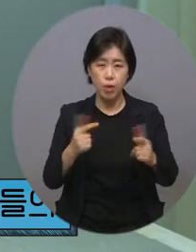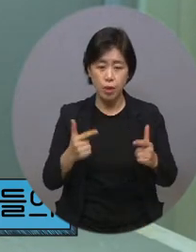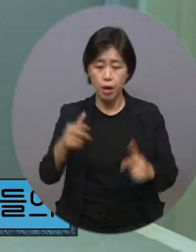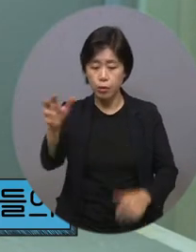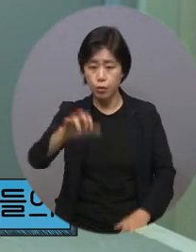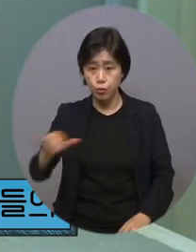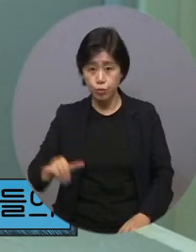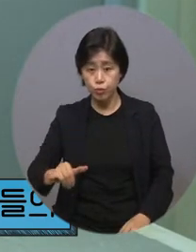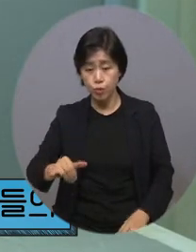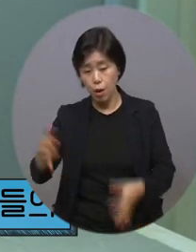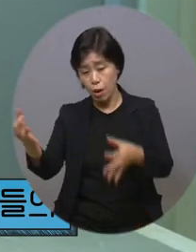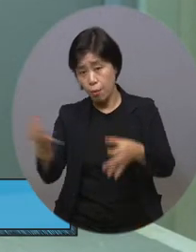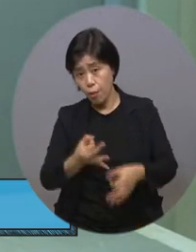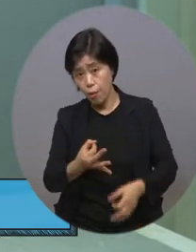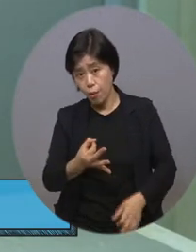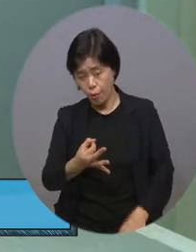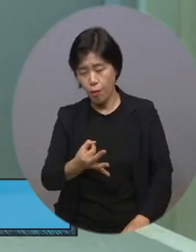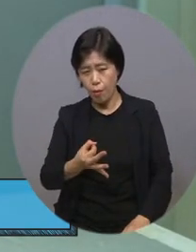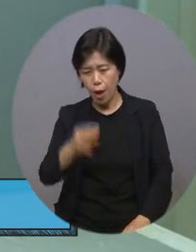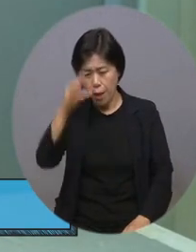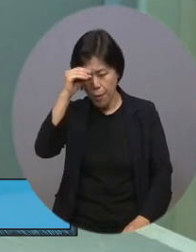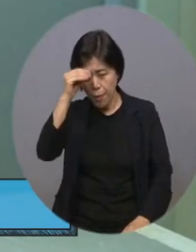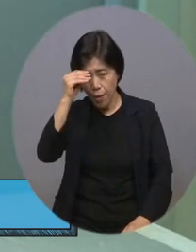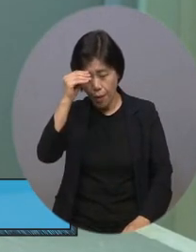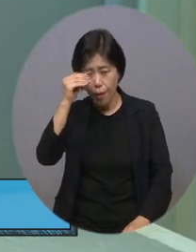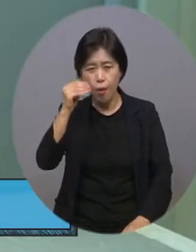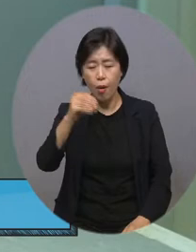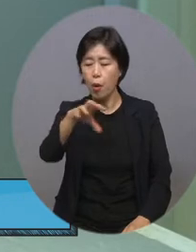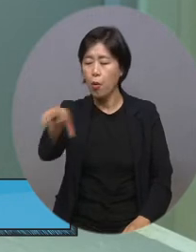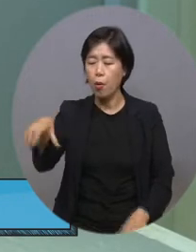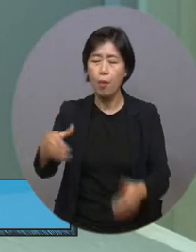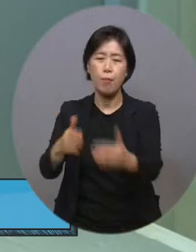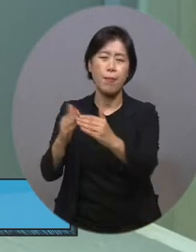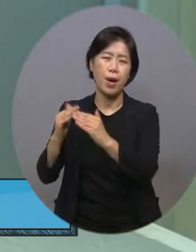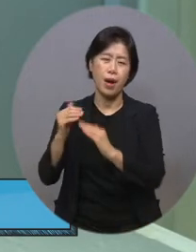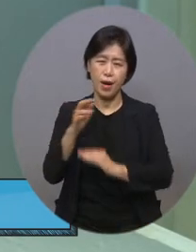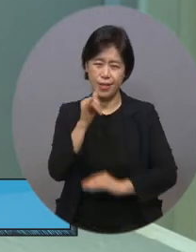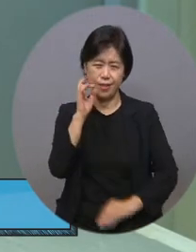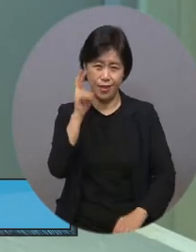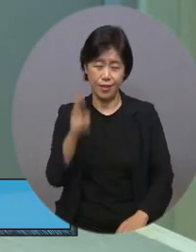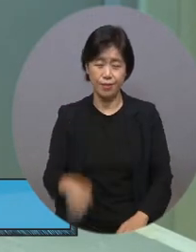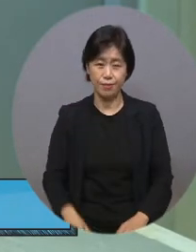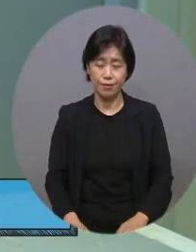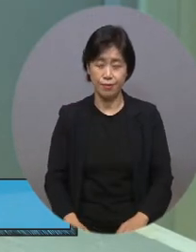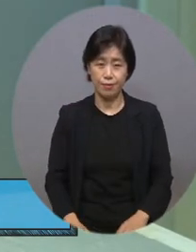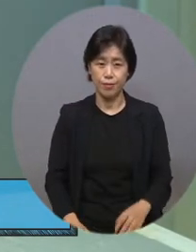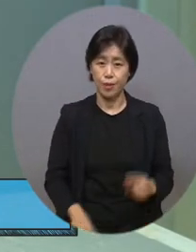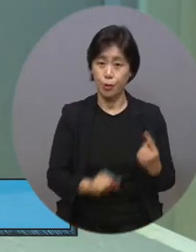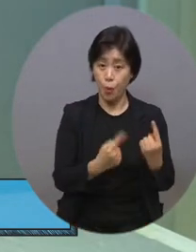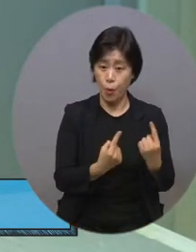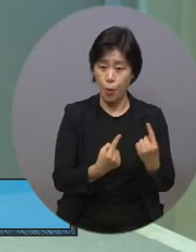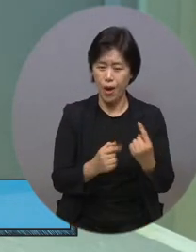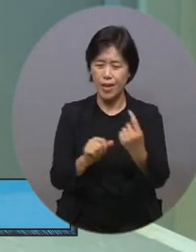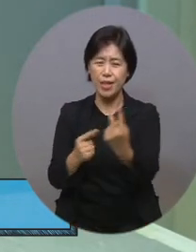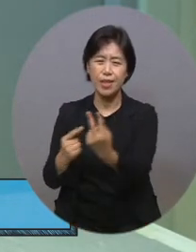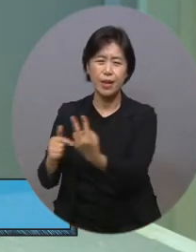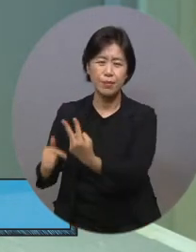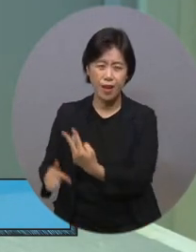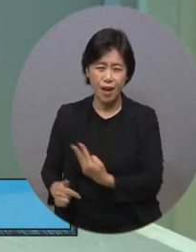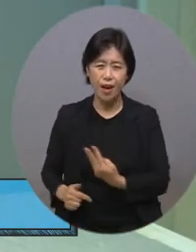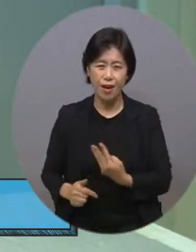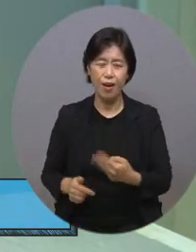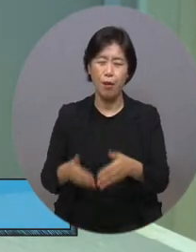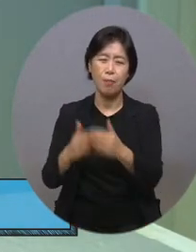지역에서도 발달장애인들의 행복한 일터가 저희가 1호점이라면 2호점, 3호점, 4호점, 5호점